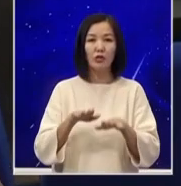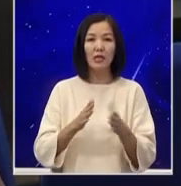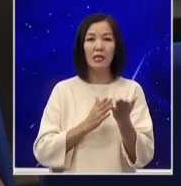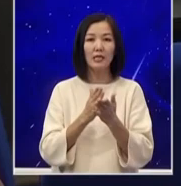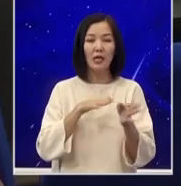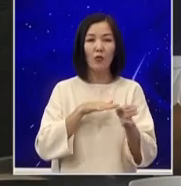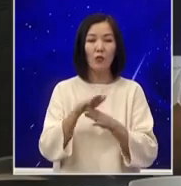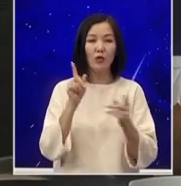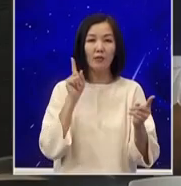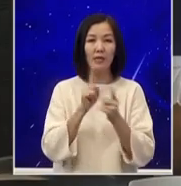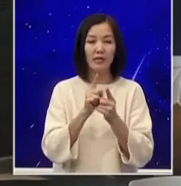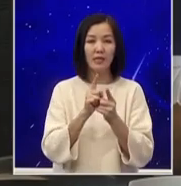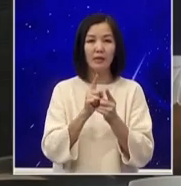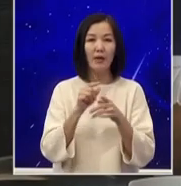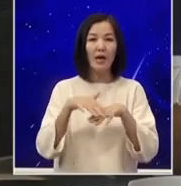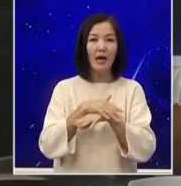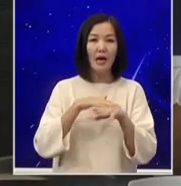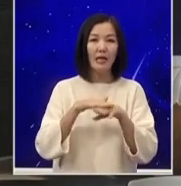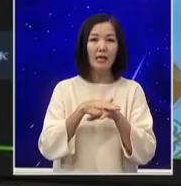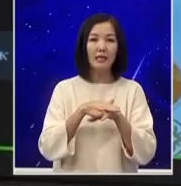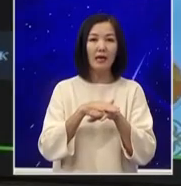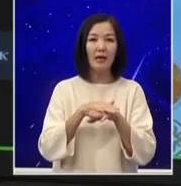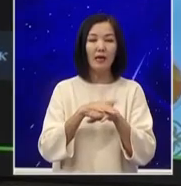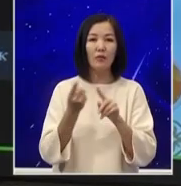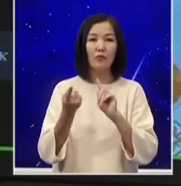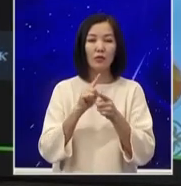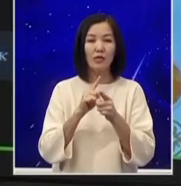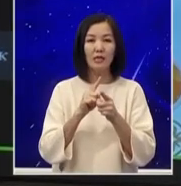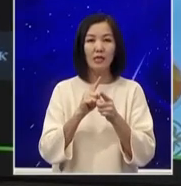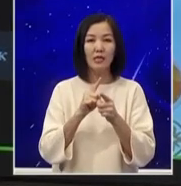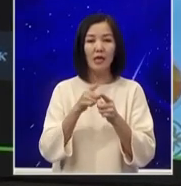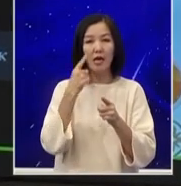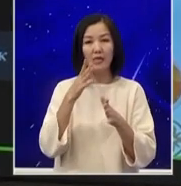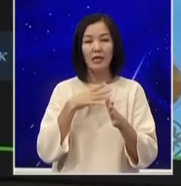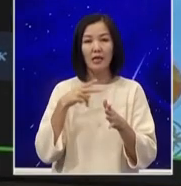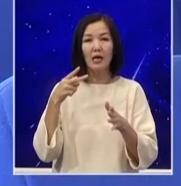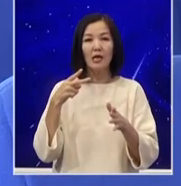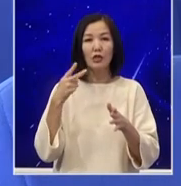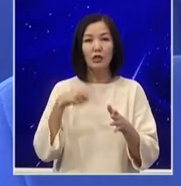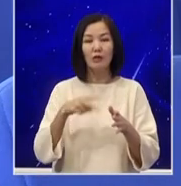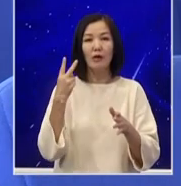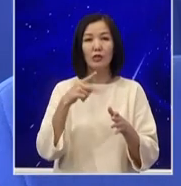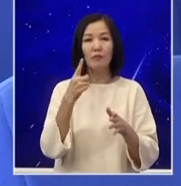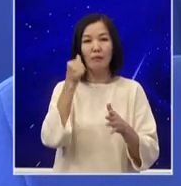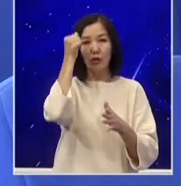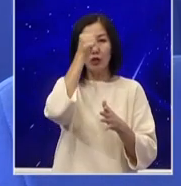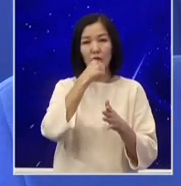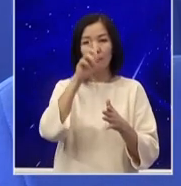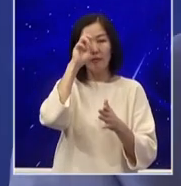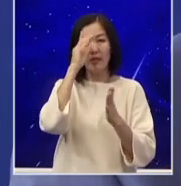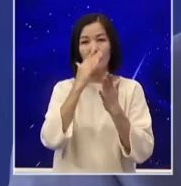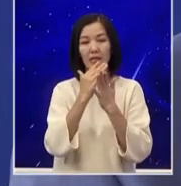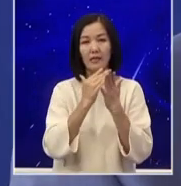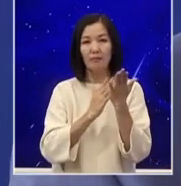Басқосуда жергілікті сала өкілдерімен кездесіп, елде біртіндеп енгізілетін өзгерістер сөз болды. 2020-2021 жылы